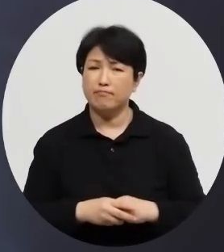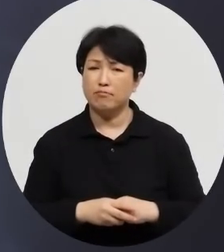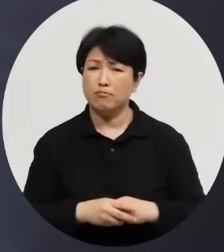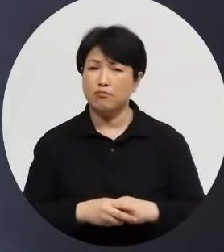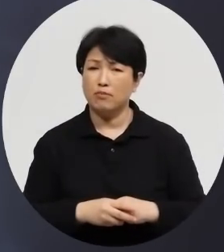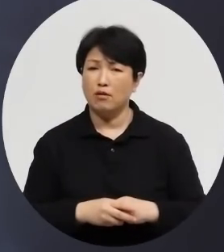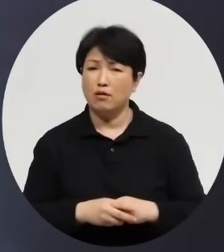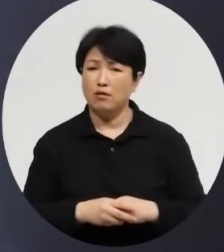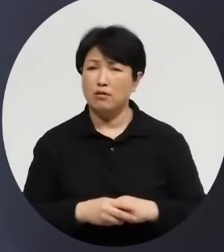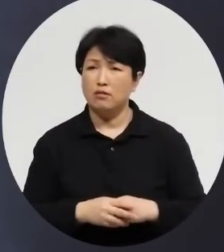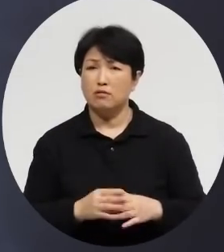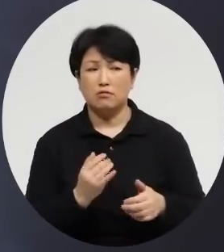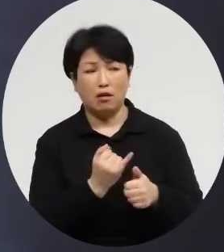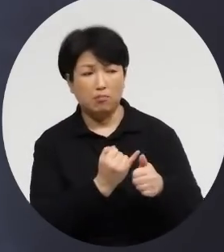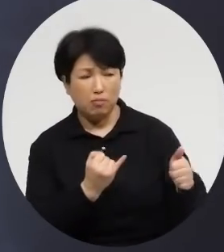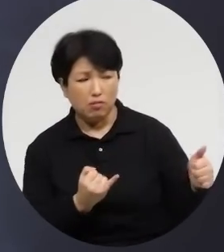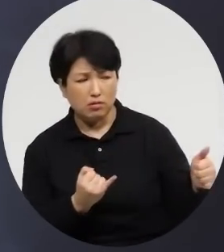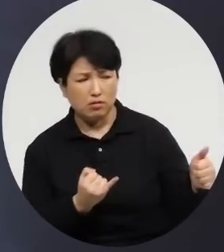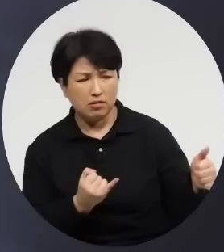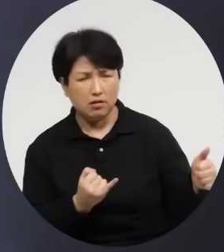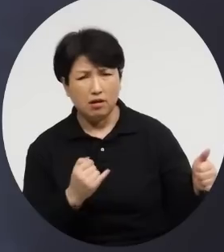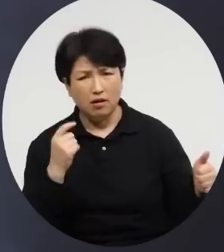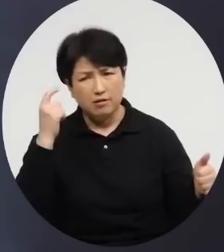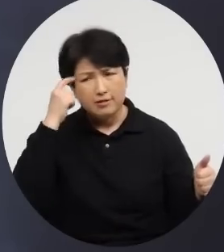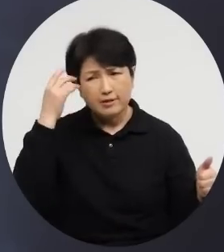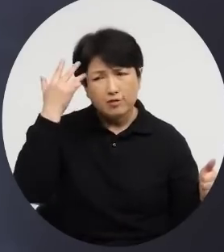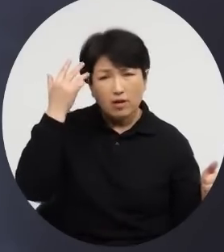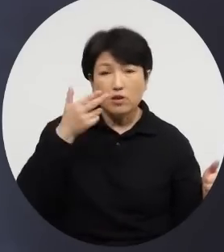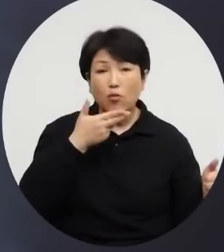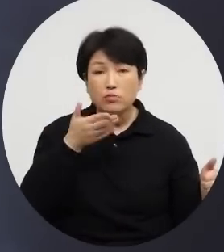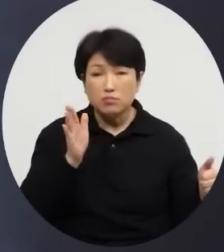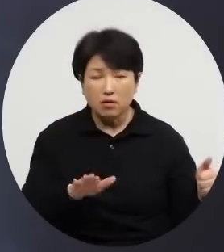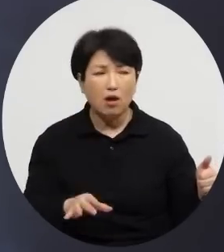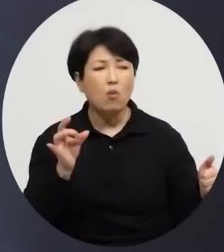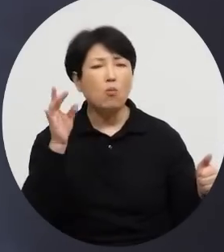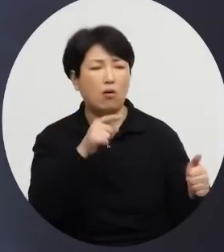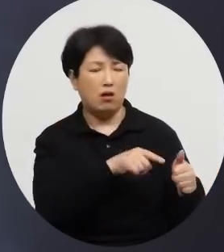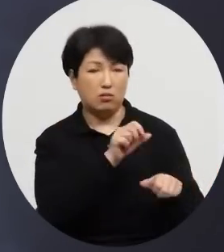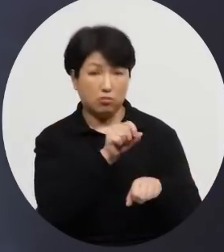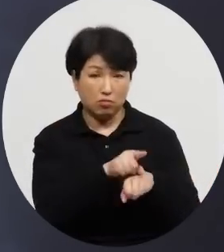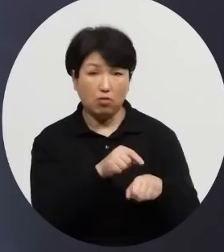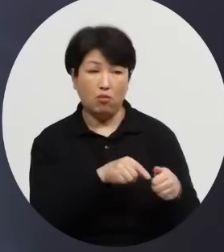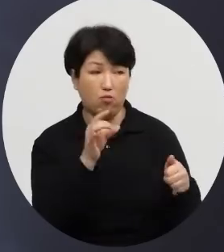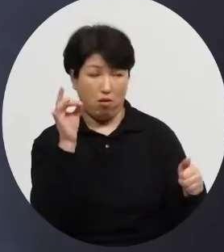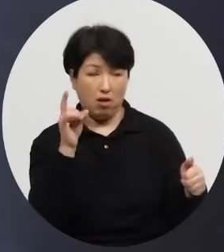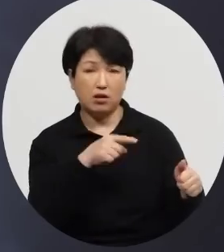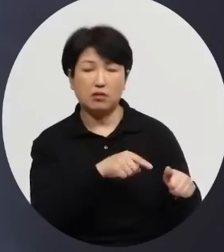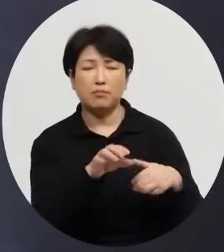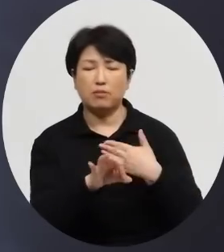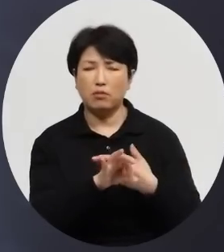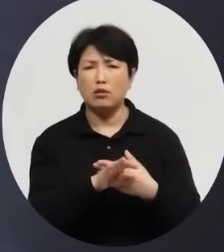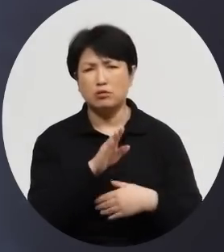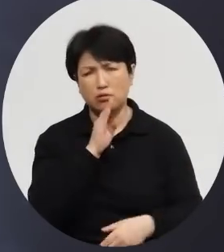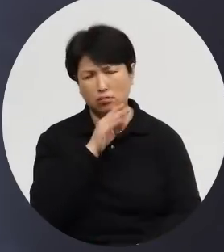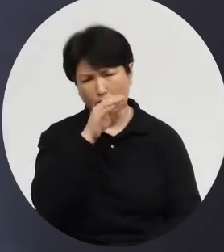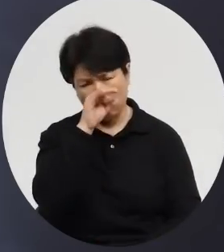근데 남편이 뭐 네. 그런 이념이 없다 하더라도 사람 생긴 게 그렇게 생겼다면 괜찮은 게 생긴